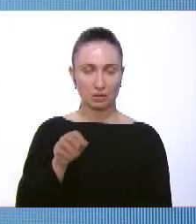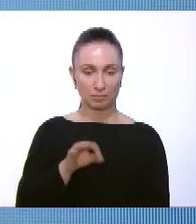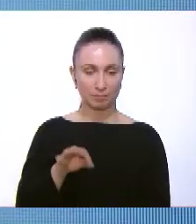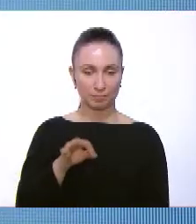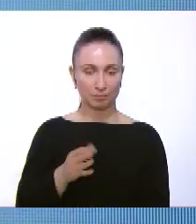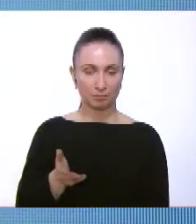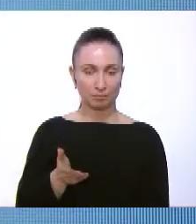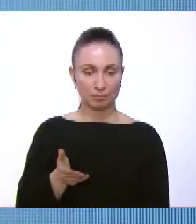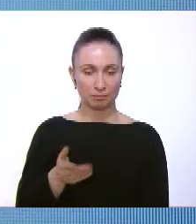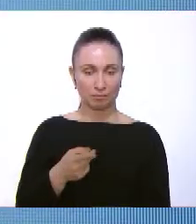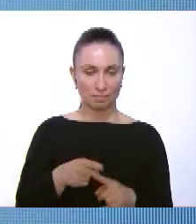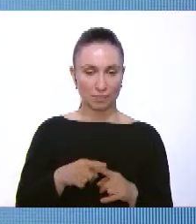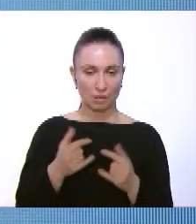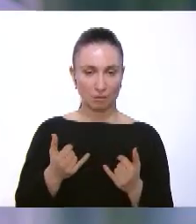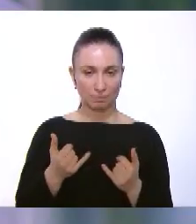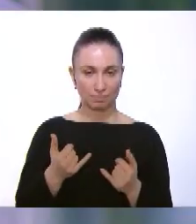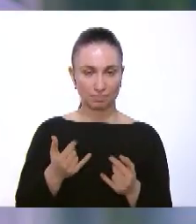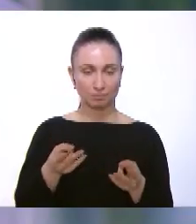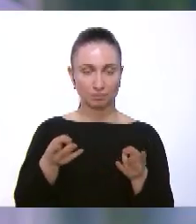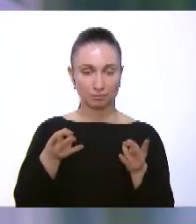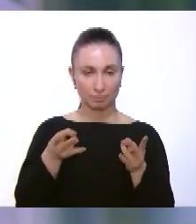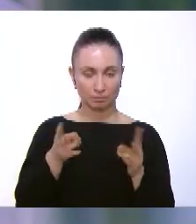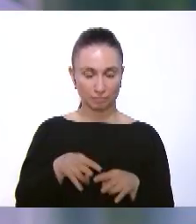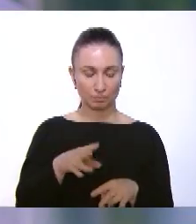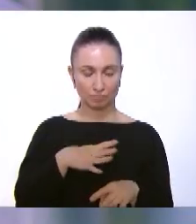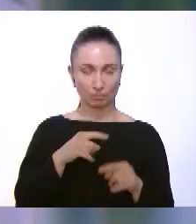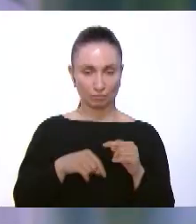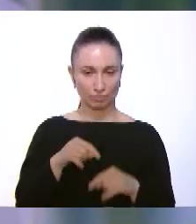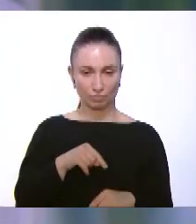დიაგნოსტიკაში. ამჟამად ნაპრალები ამოუსები